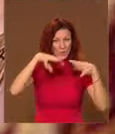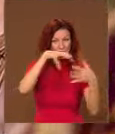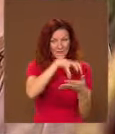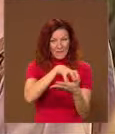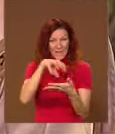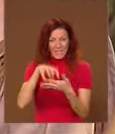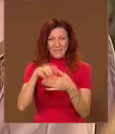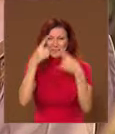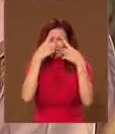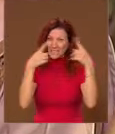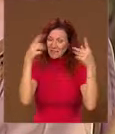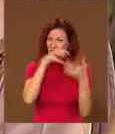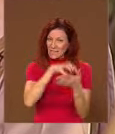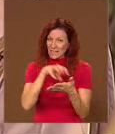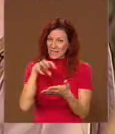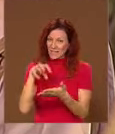свети дарове.